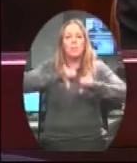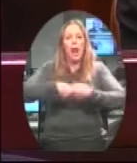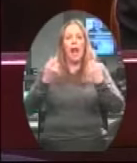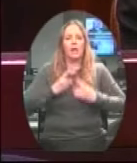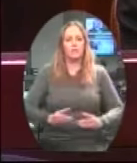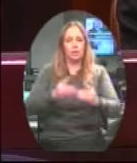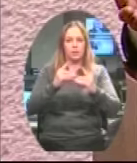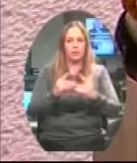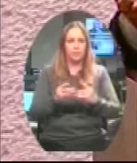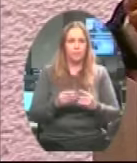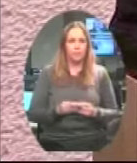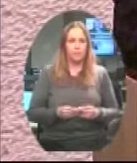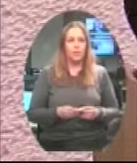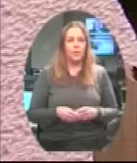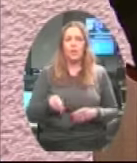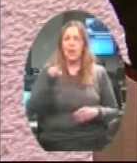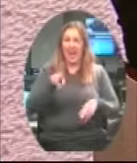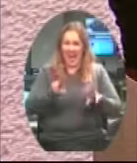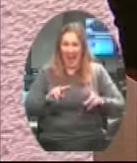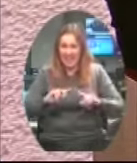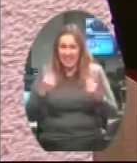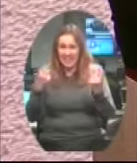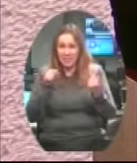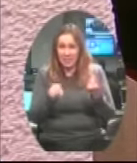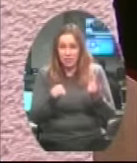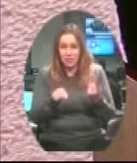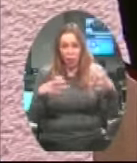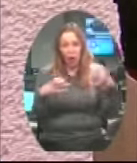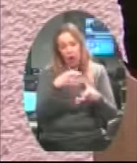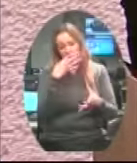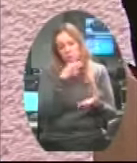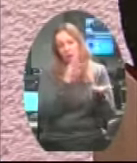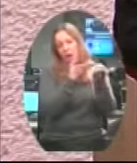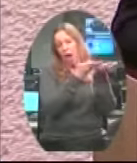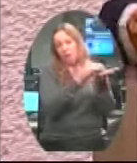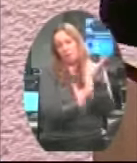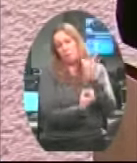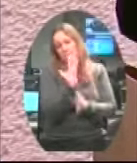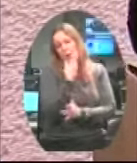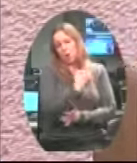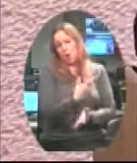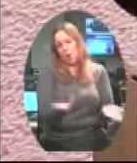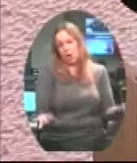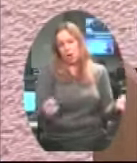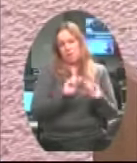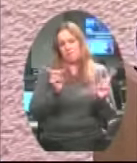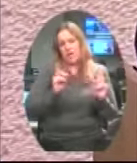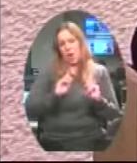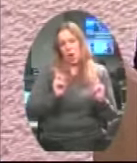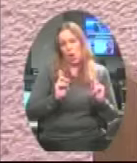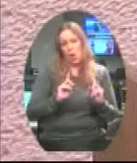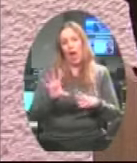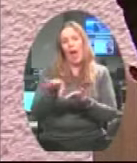עם אלטרנטיבה כזו, העם יעדיף את המקור ולא את